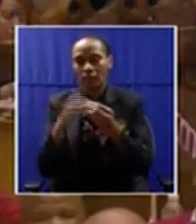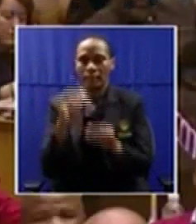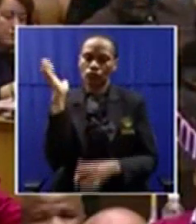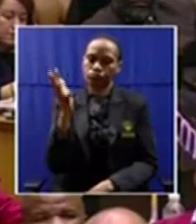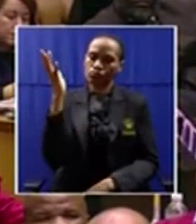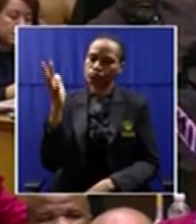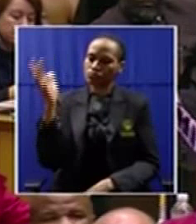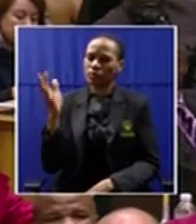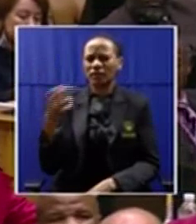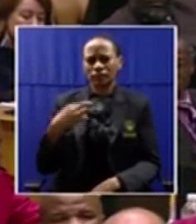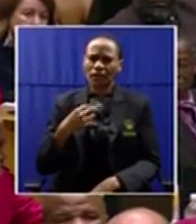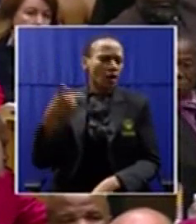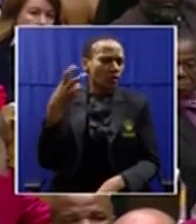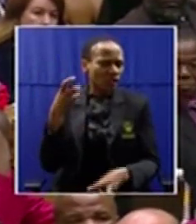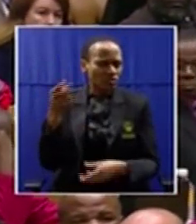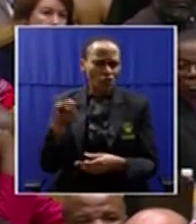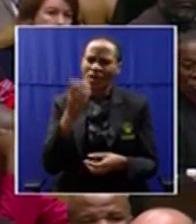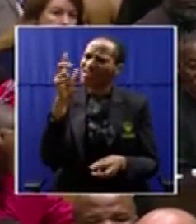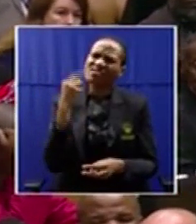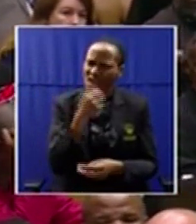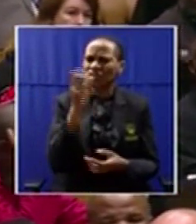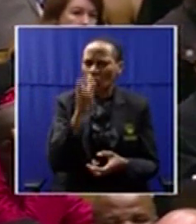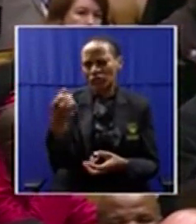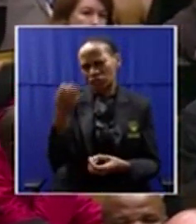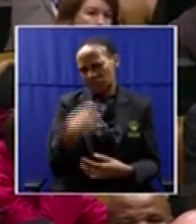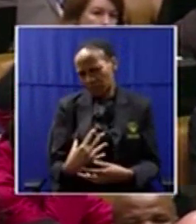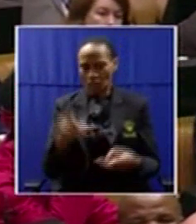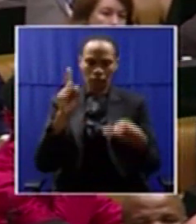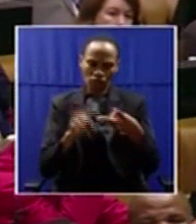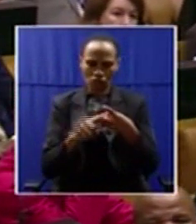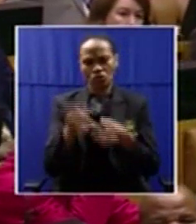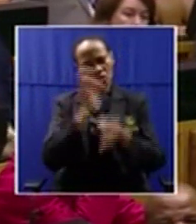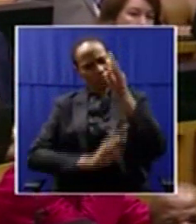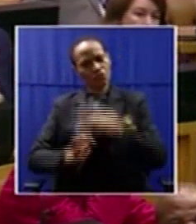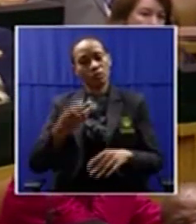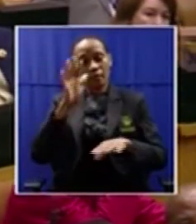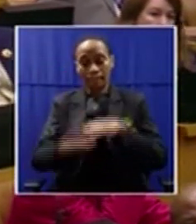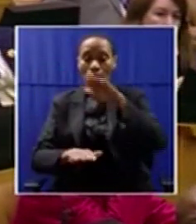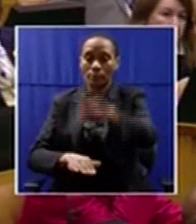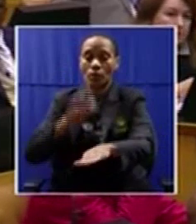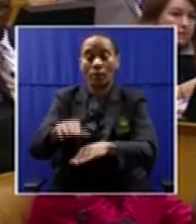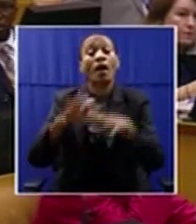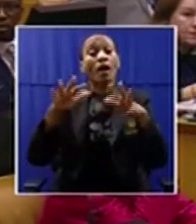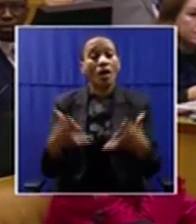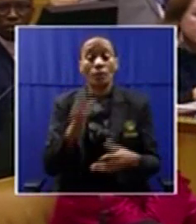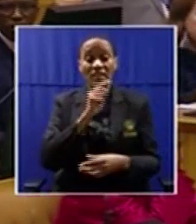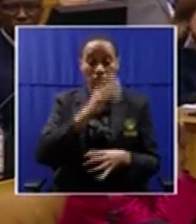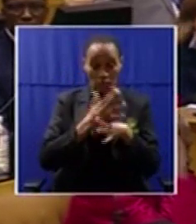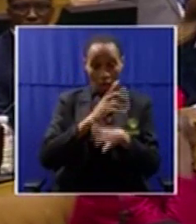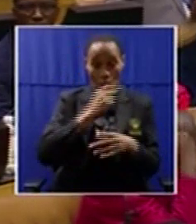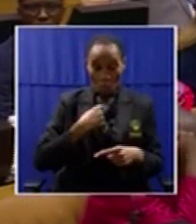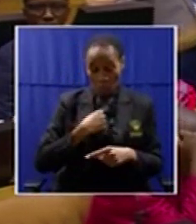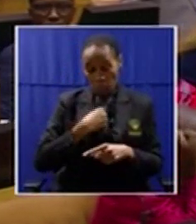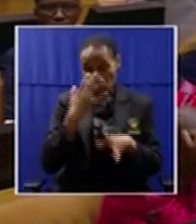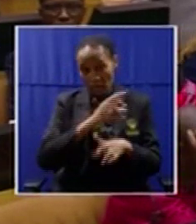being complementary and supplementary to what we set out. This is a joint effort, and